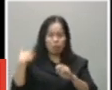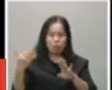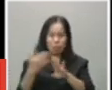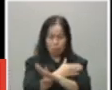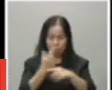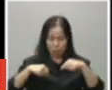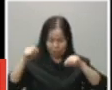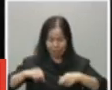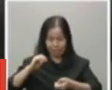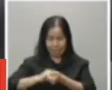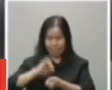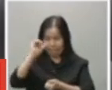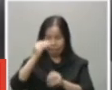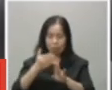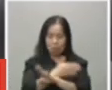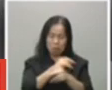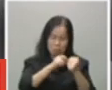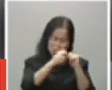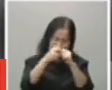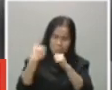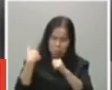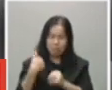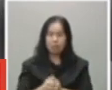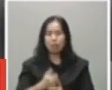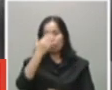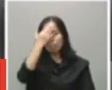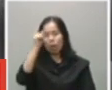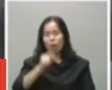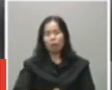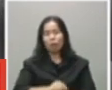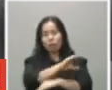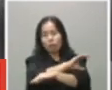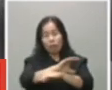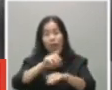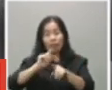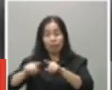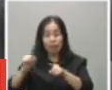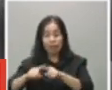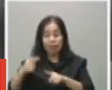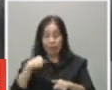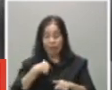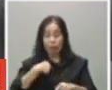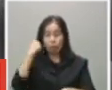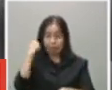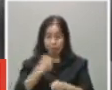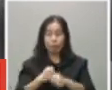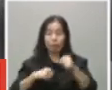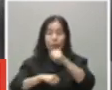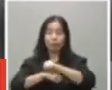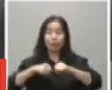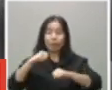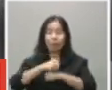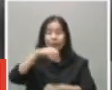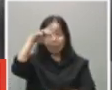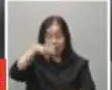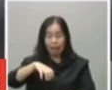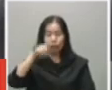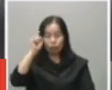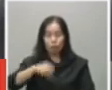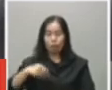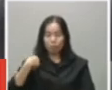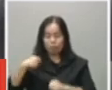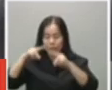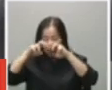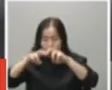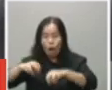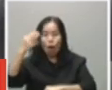าเพราะแต่ละสายเนี่ยครับก่อนที่เขาจะสร้าง เขาต้องทำการศึกษาผล